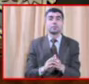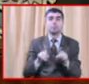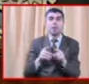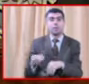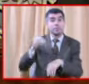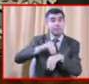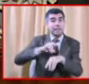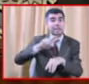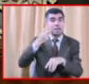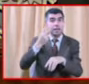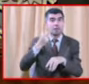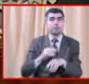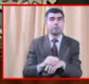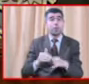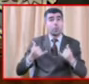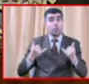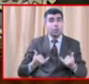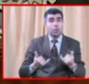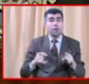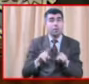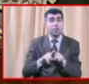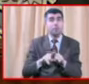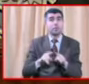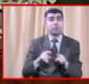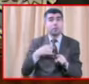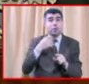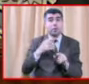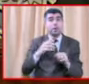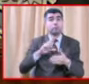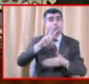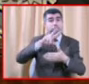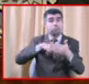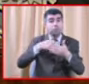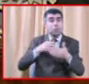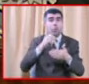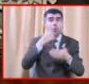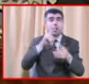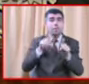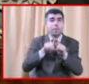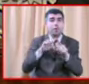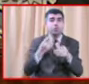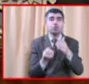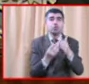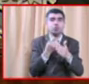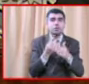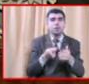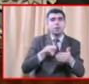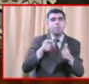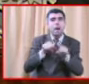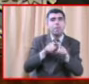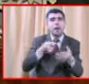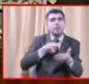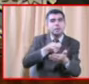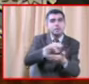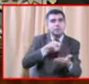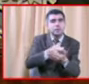الثانية، من اليوم سنعتمد بطائق إلكترونية في إثبات الحضور، وبالتالي